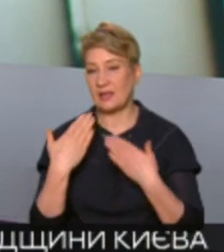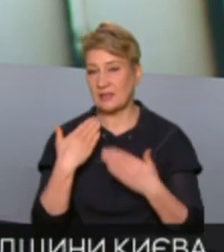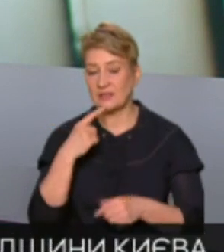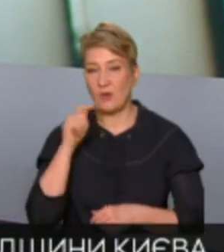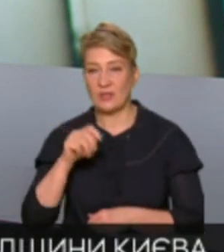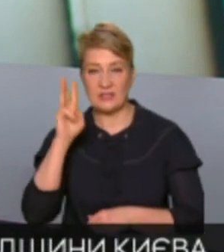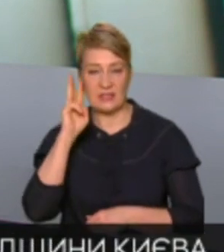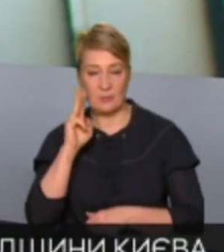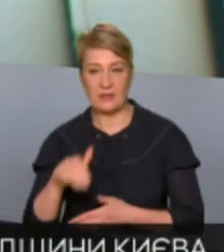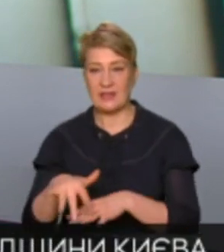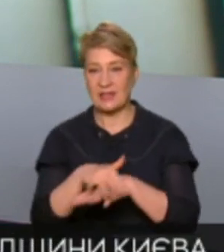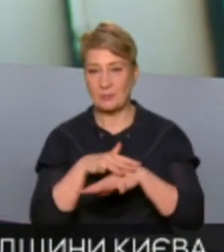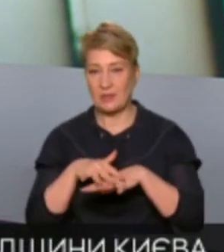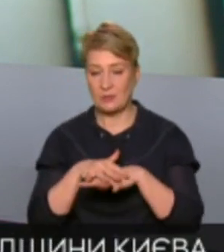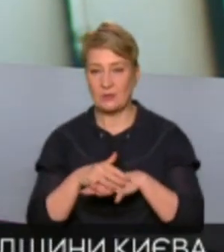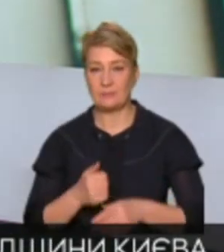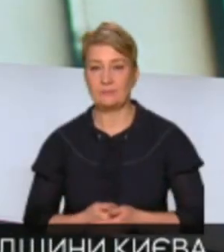та спільноти – далі.